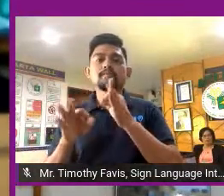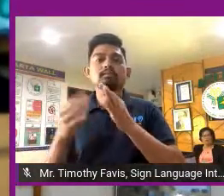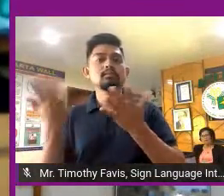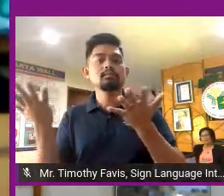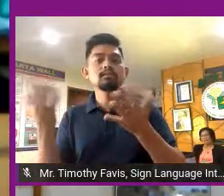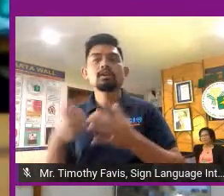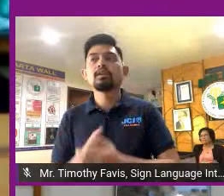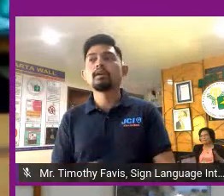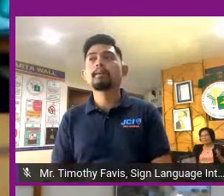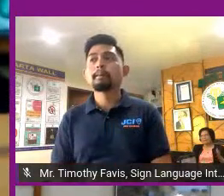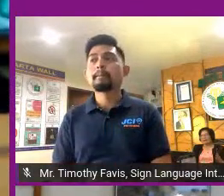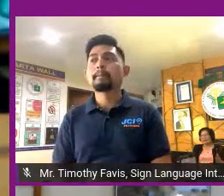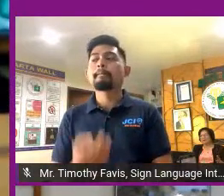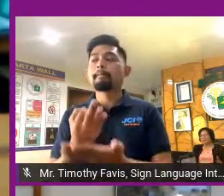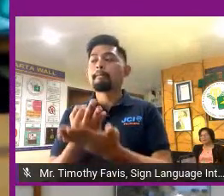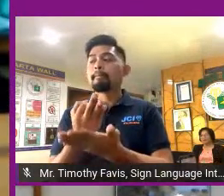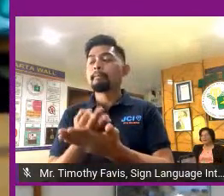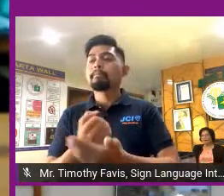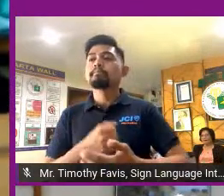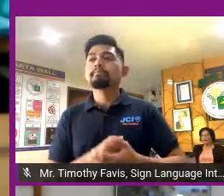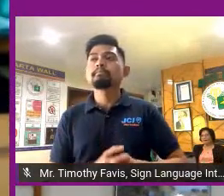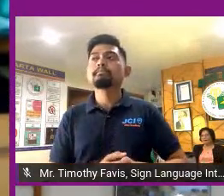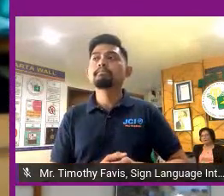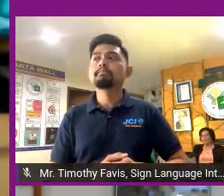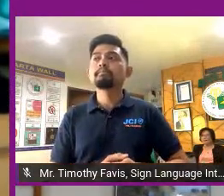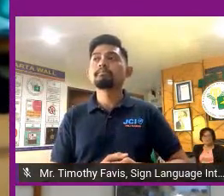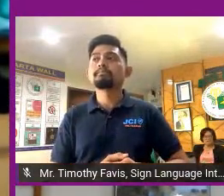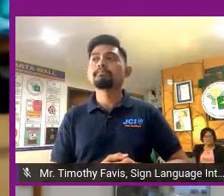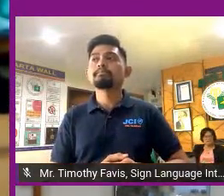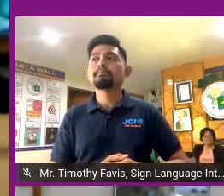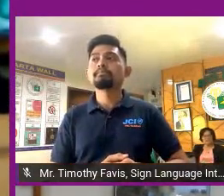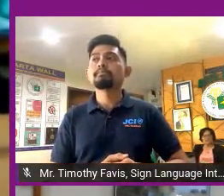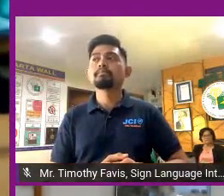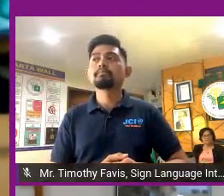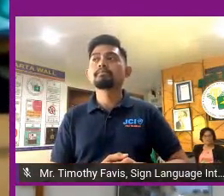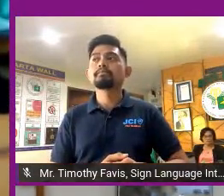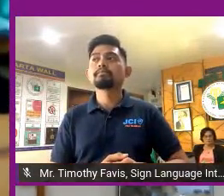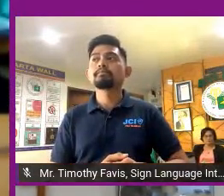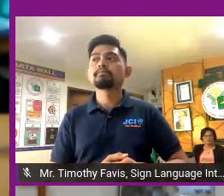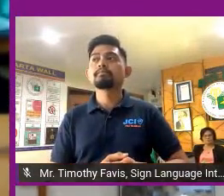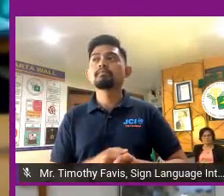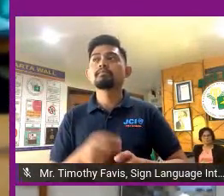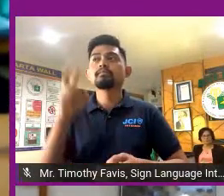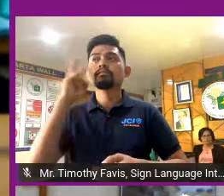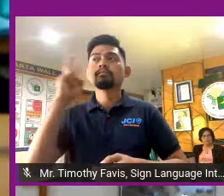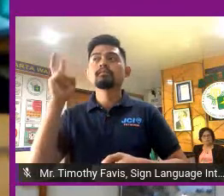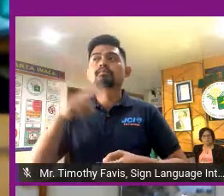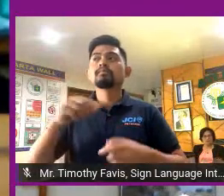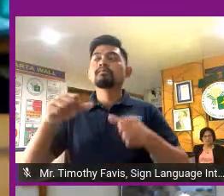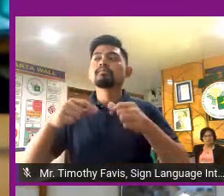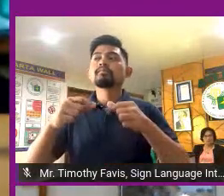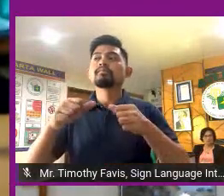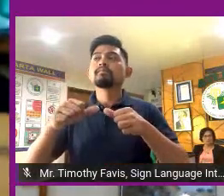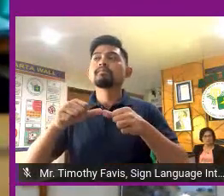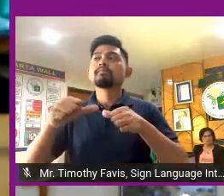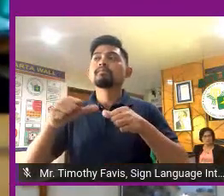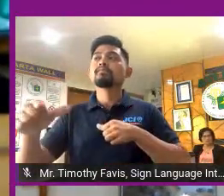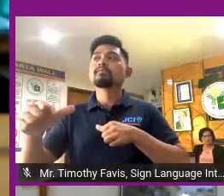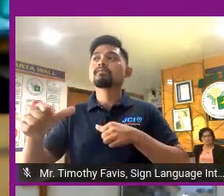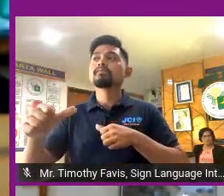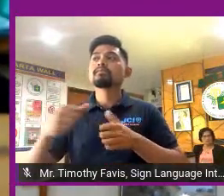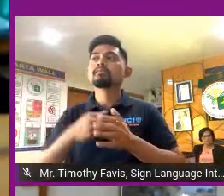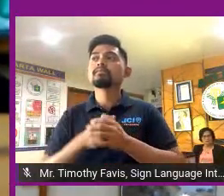mga kasi pag nababawas yung mga cases ng violence against women,